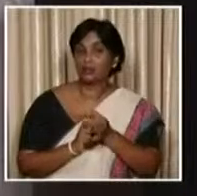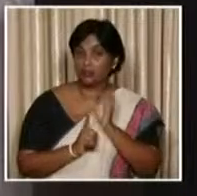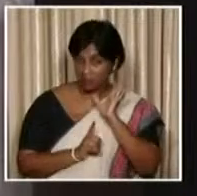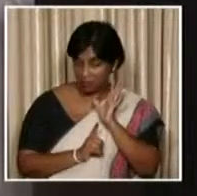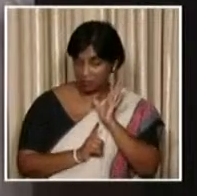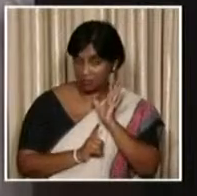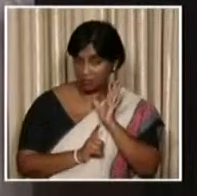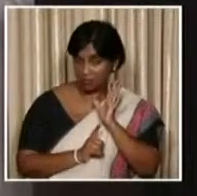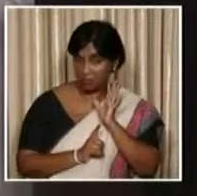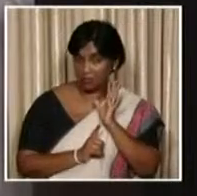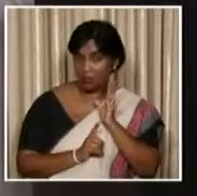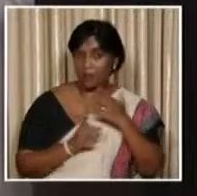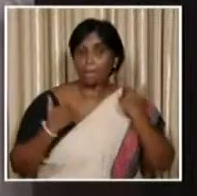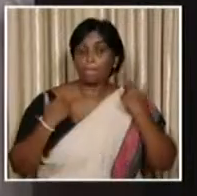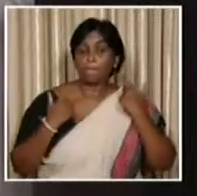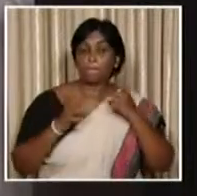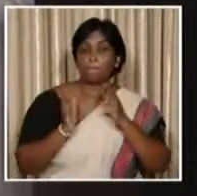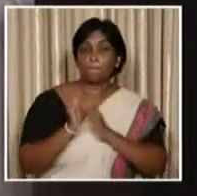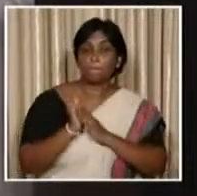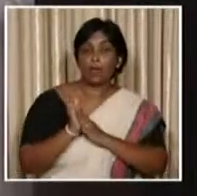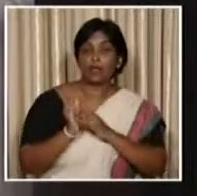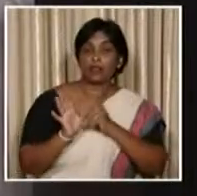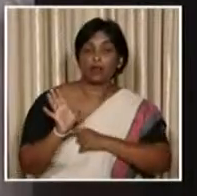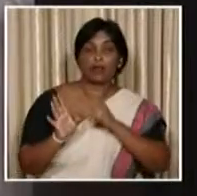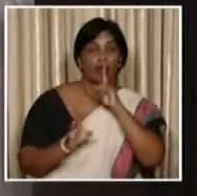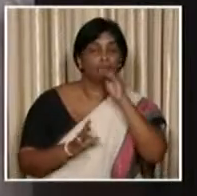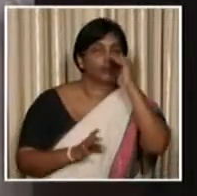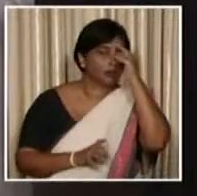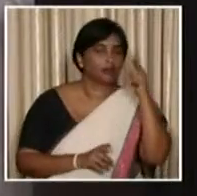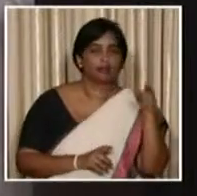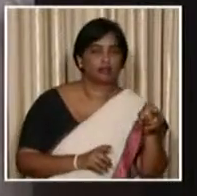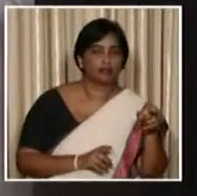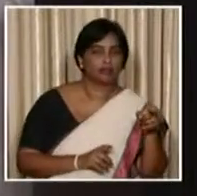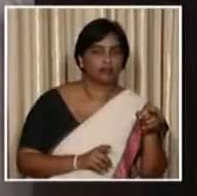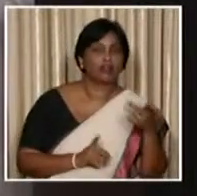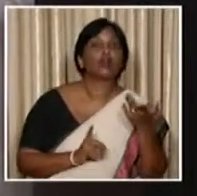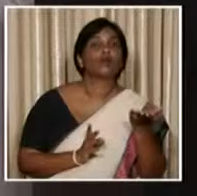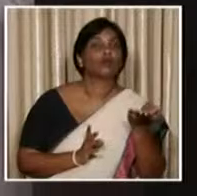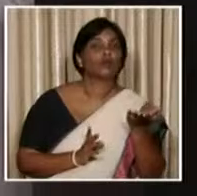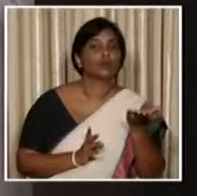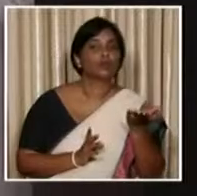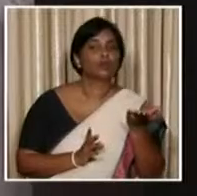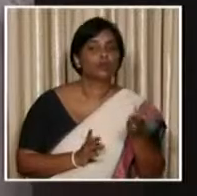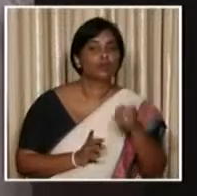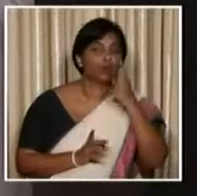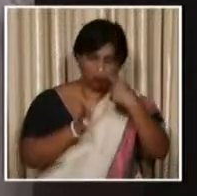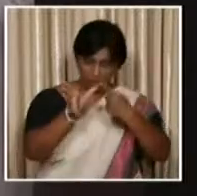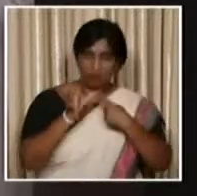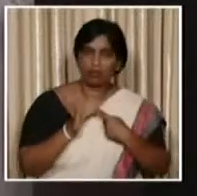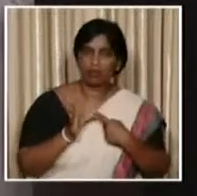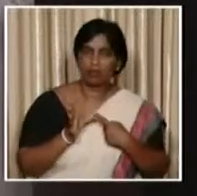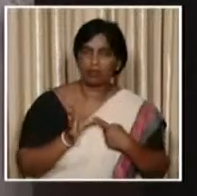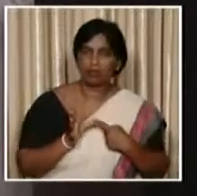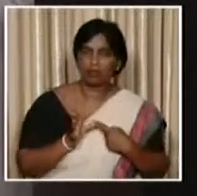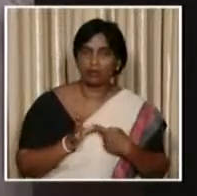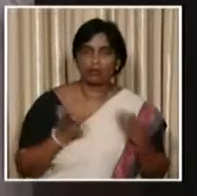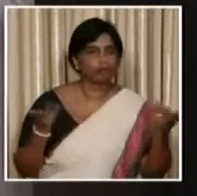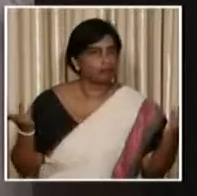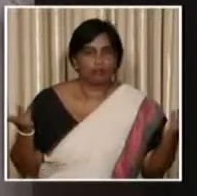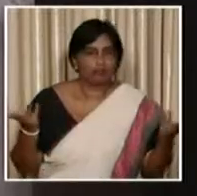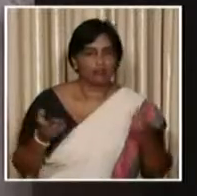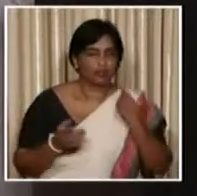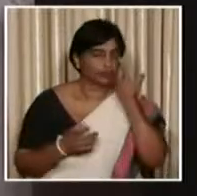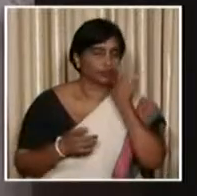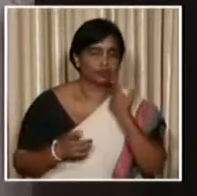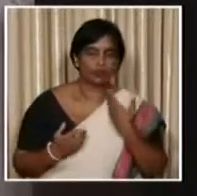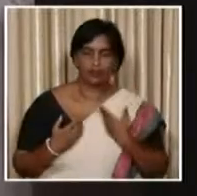ජනාධිපතිතුමාද මහින්ද්‍යාපාවේ වර්ධන කතානායකතුමාද? කවුද? ඔබතුමාම උත්තරේ දෙන්න. ඒ නිසා මම